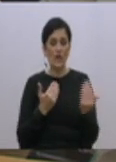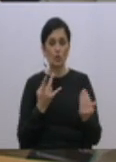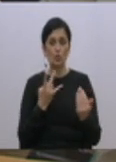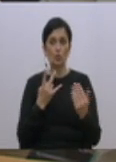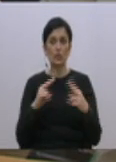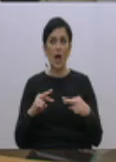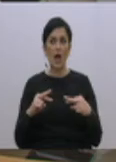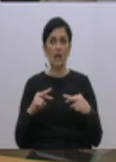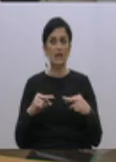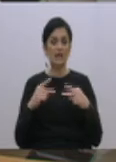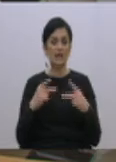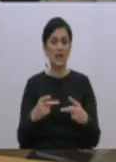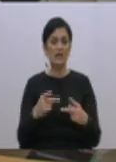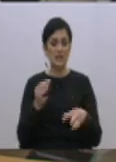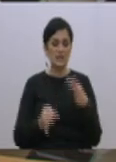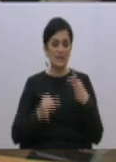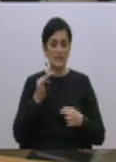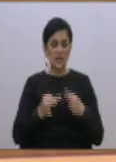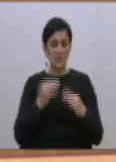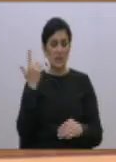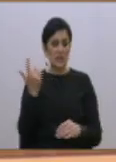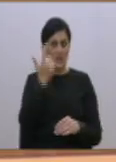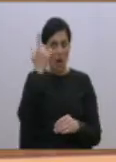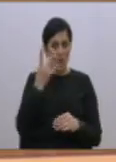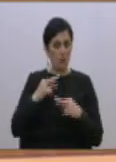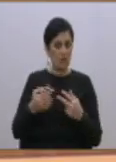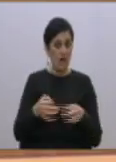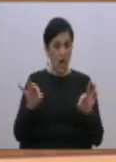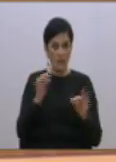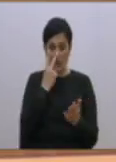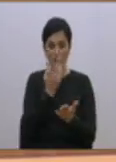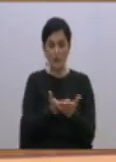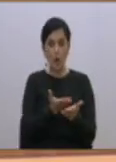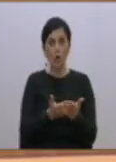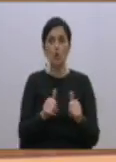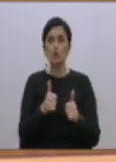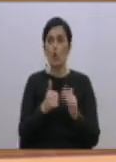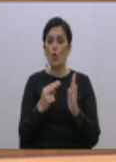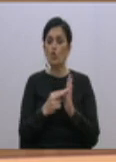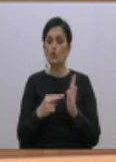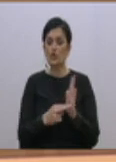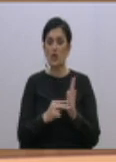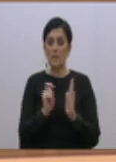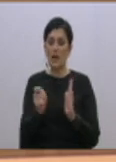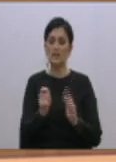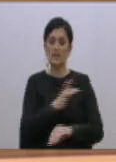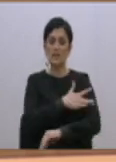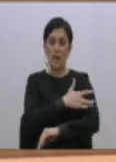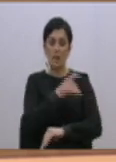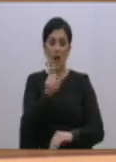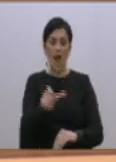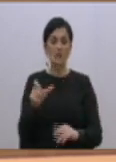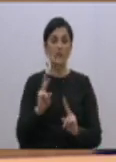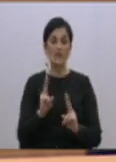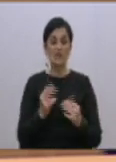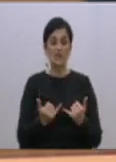გეკციათ სასამართლო დამოუკიდებლად თავისუფლად. ნახეთ როგორი შეფასებები დაიმსახურეს იმ ადამიანებმა, ვის